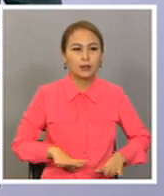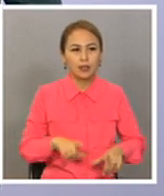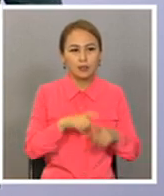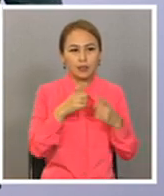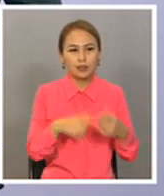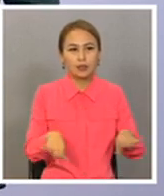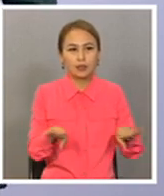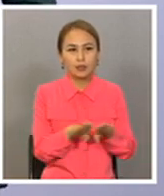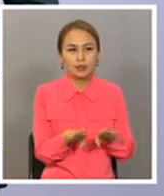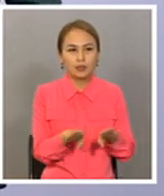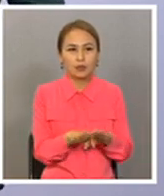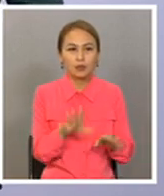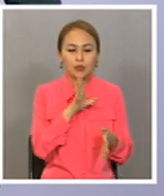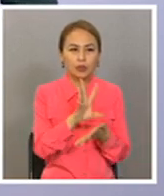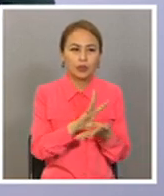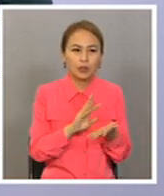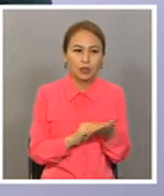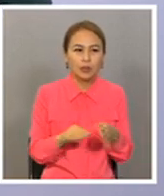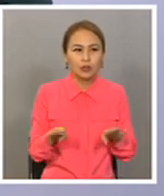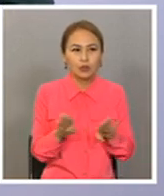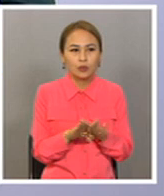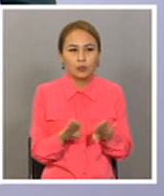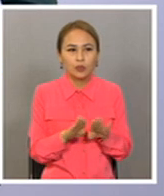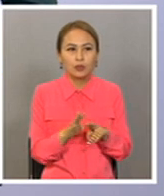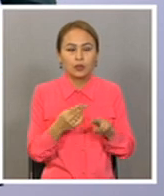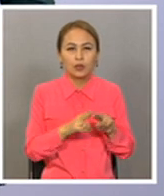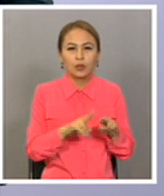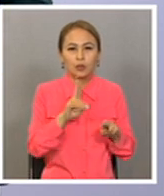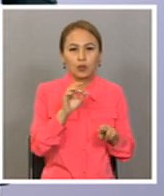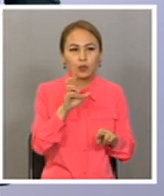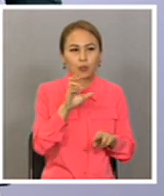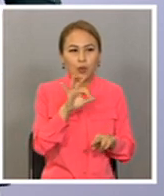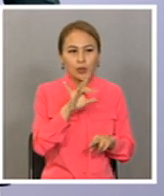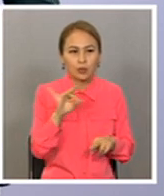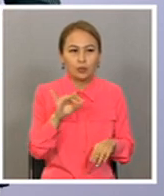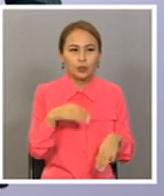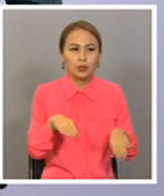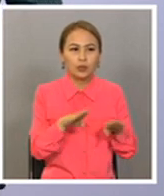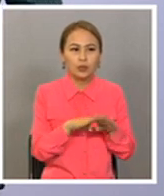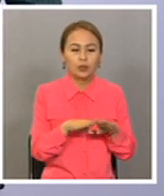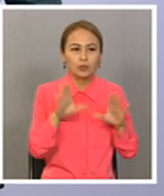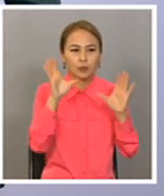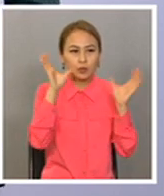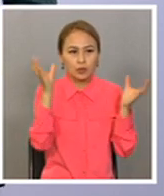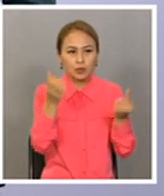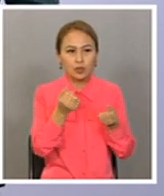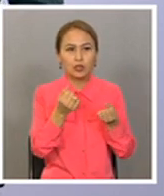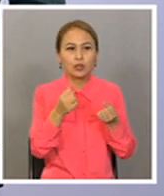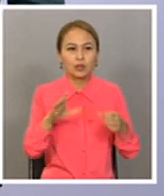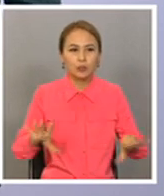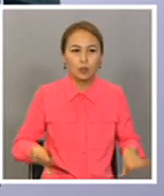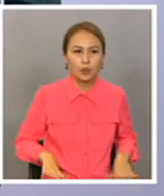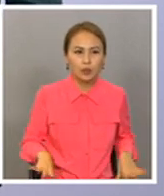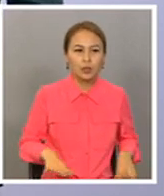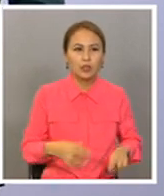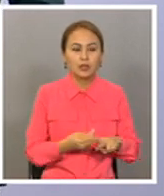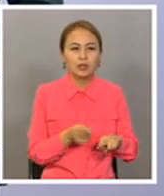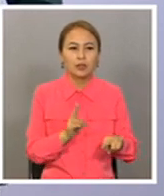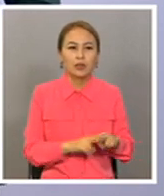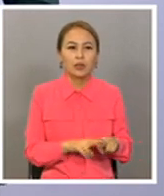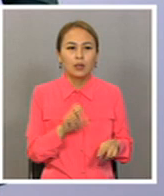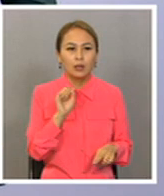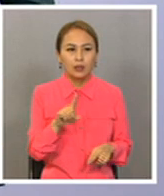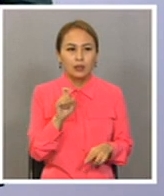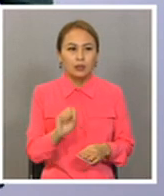кездесетін өрнектер мен үлгілерге қыран тұмсық, көк бөрі, бұлан мүйіз, жылқы мойын әшекей,